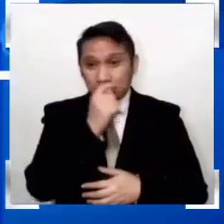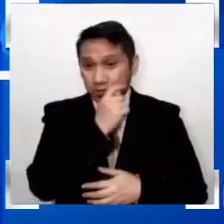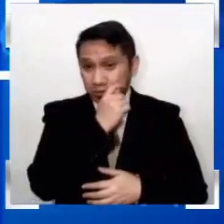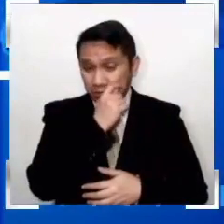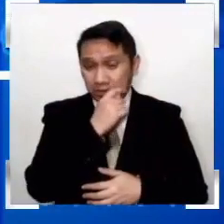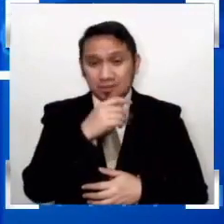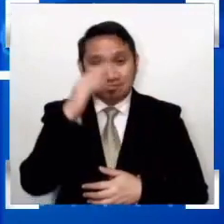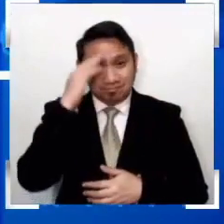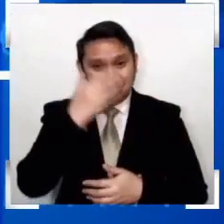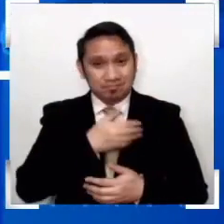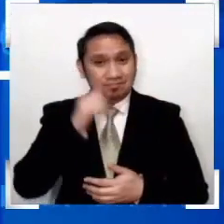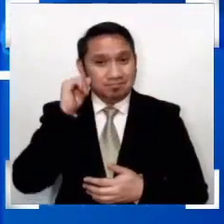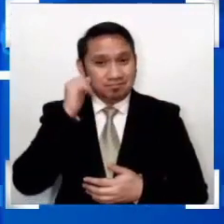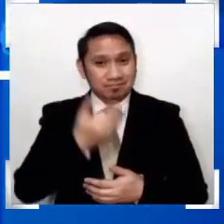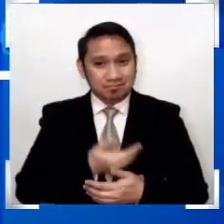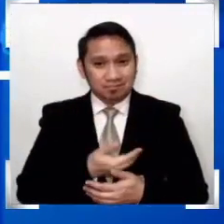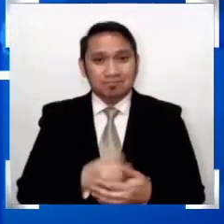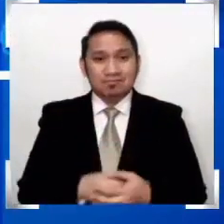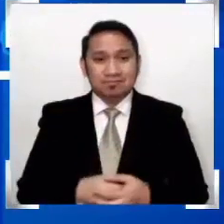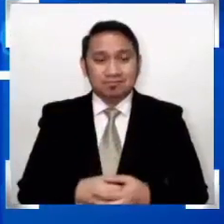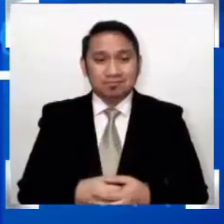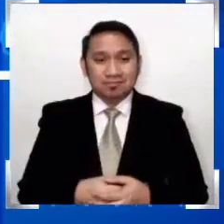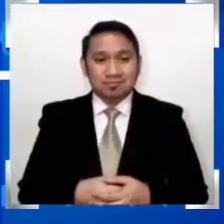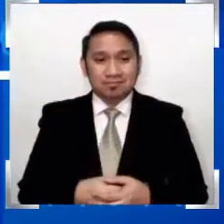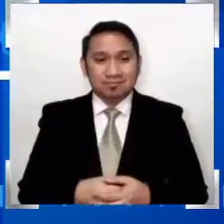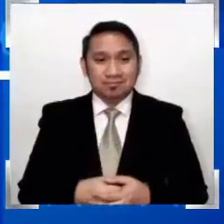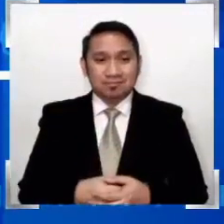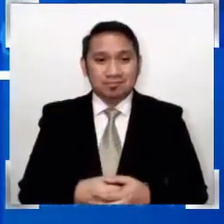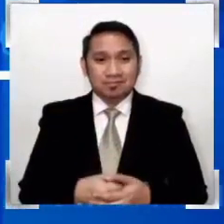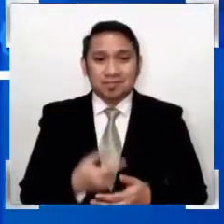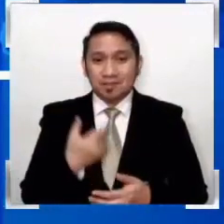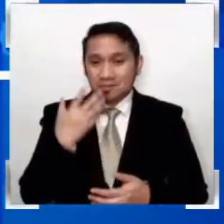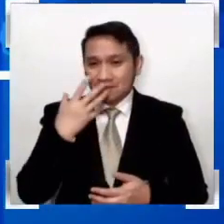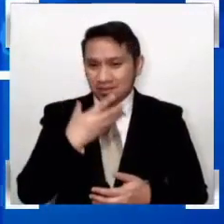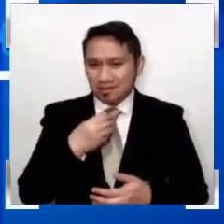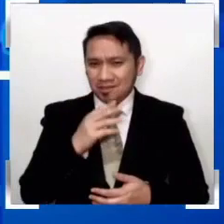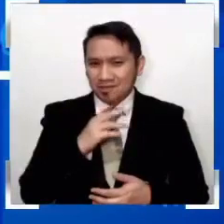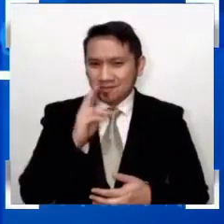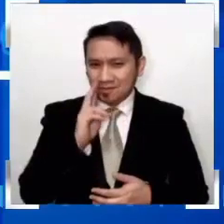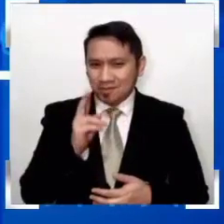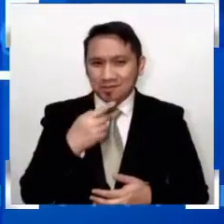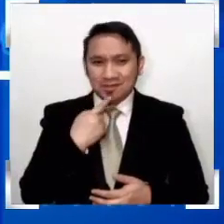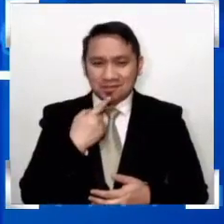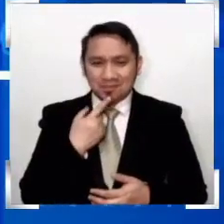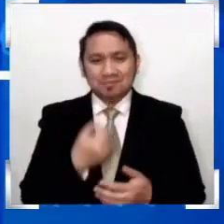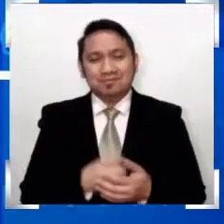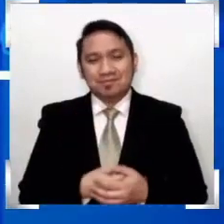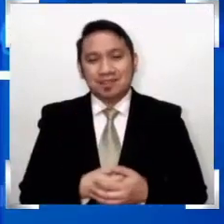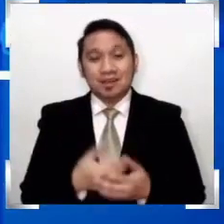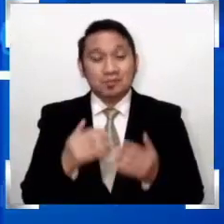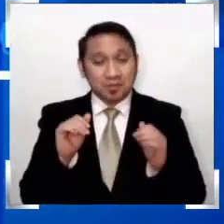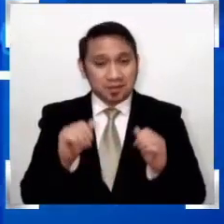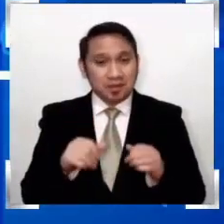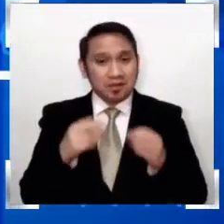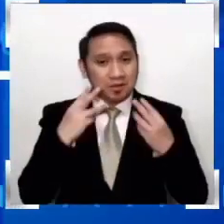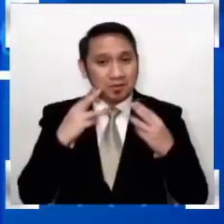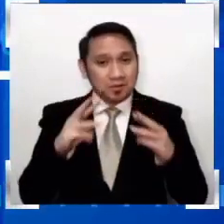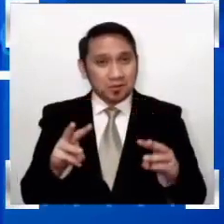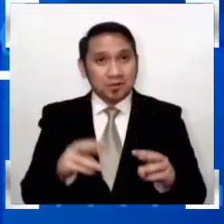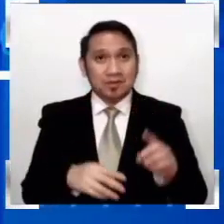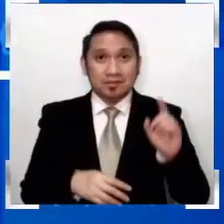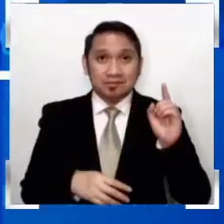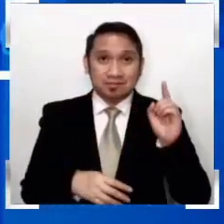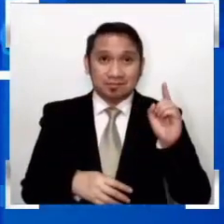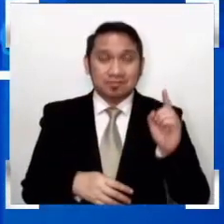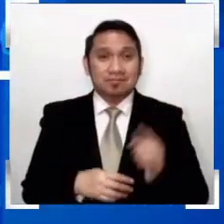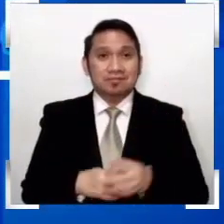Cassie. Kasi po, ang ganda o, tapos ang gwapo, ang cute. Mapapanood ang guesting ng Legazpi Twins